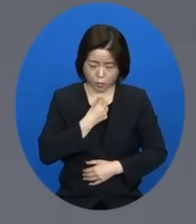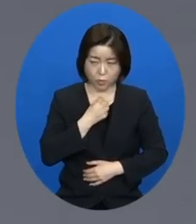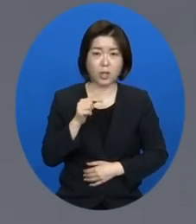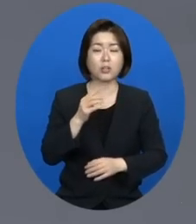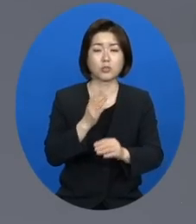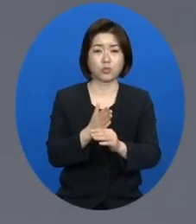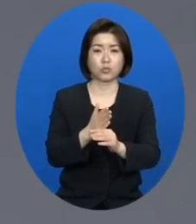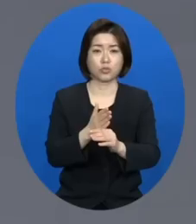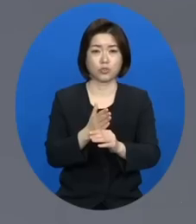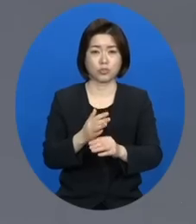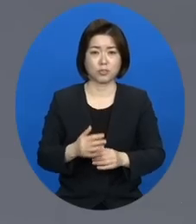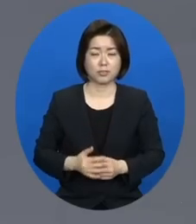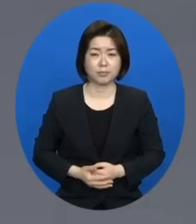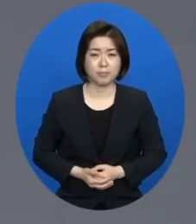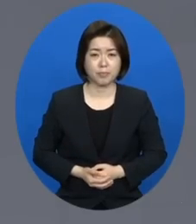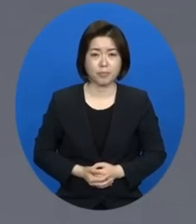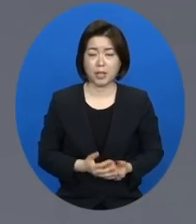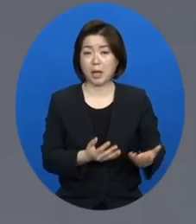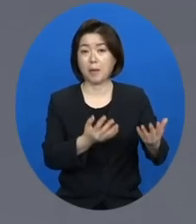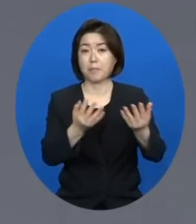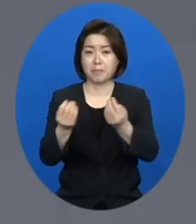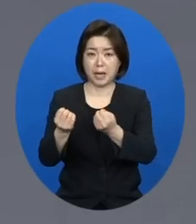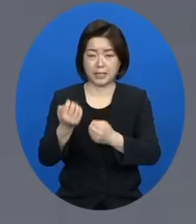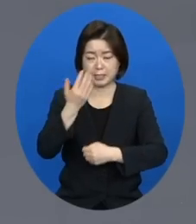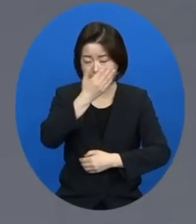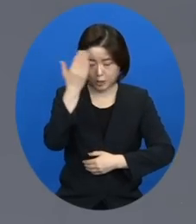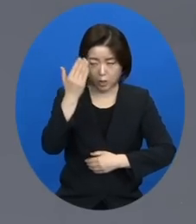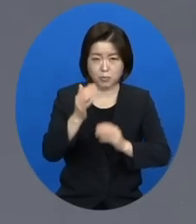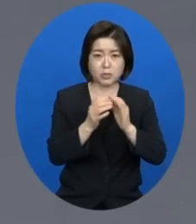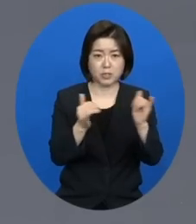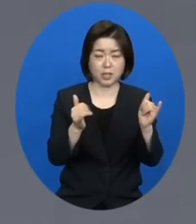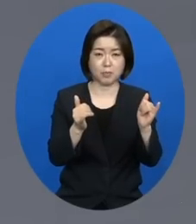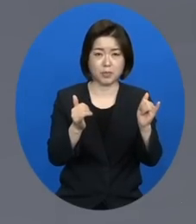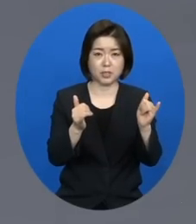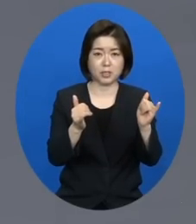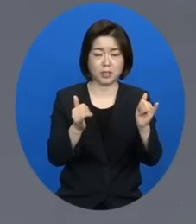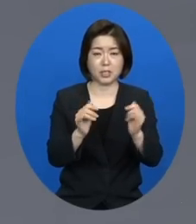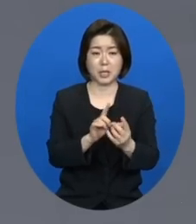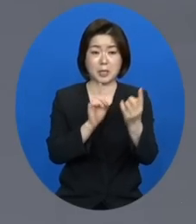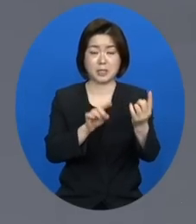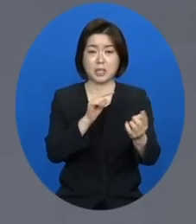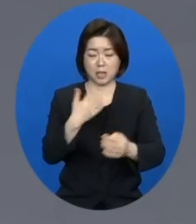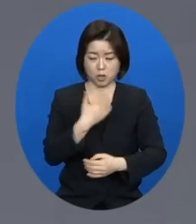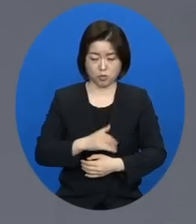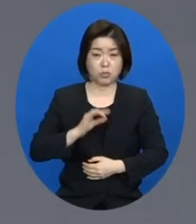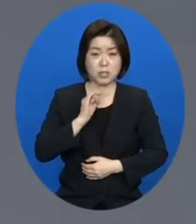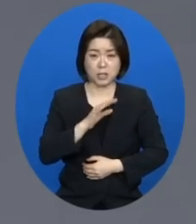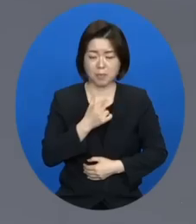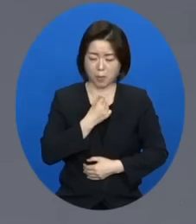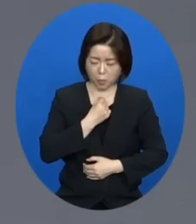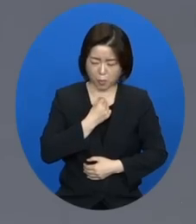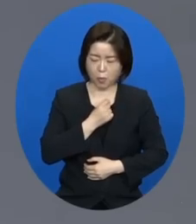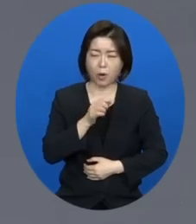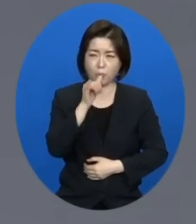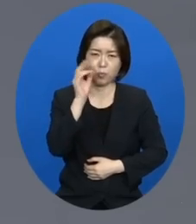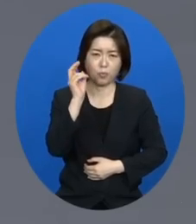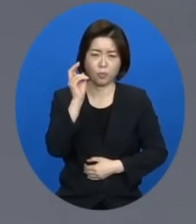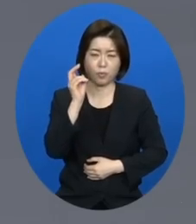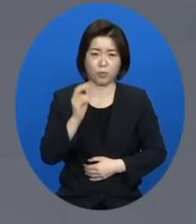것입니다. 꽤 많은 젊은 세대들이 상대방의 육체만을 원하려 합니다.